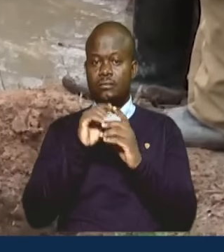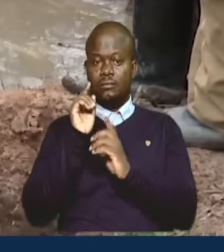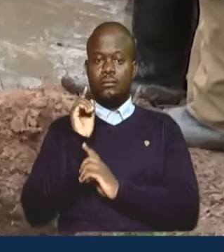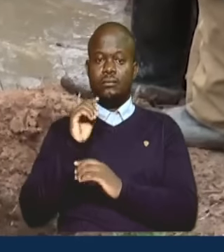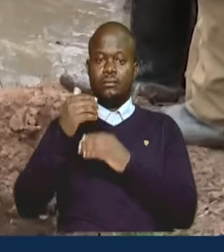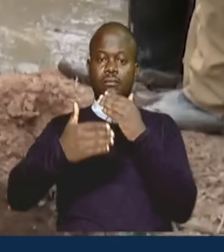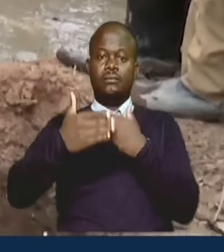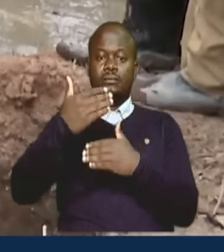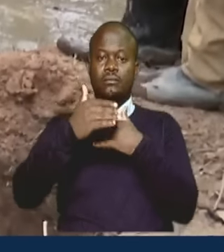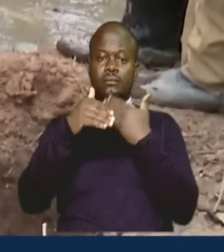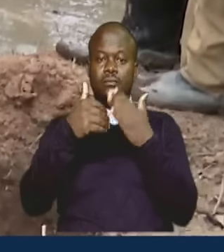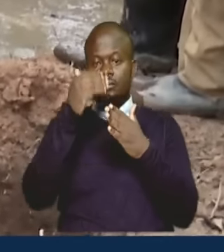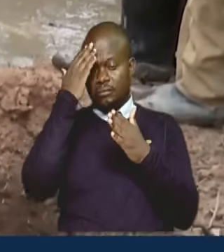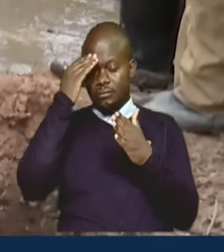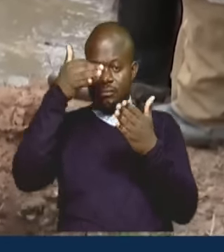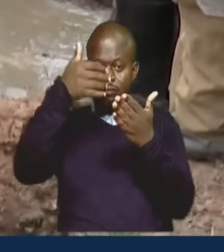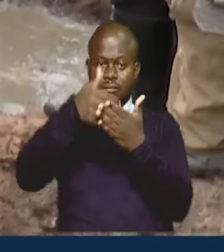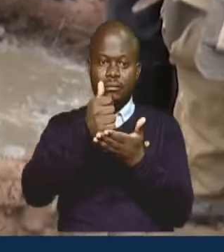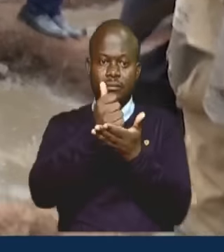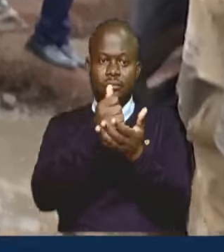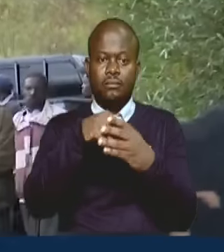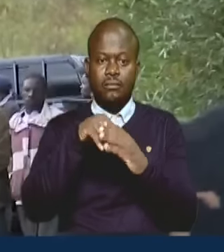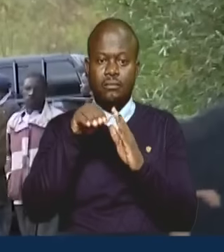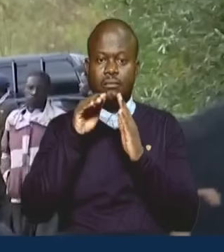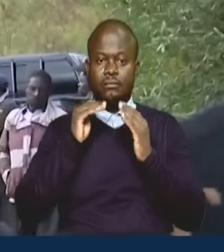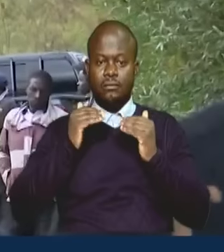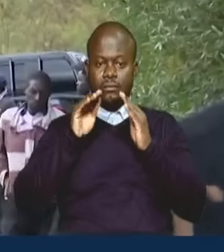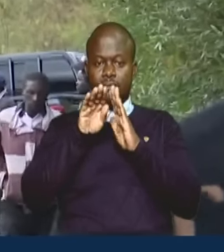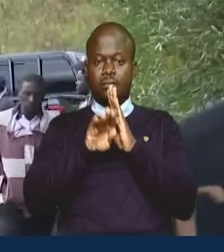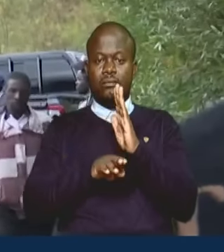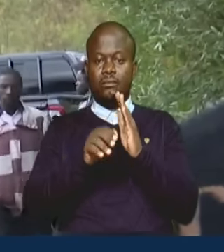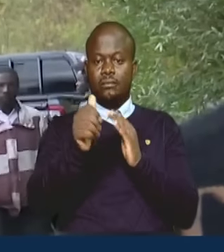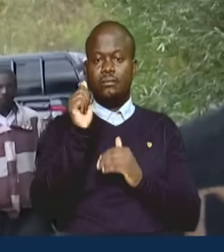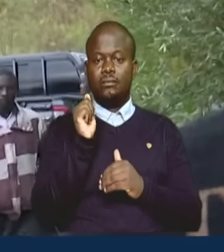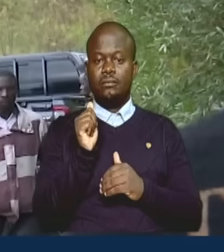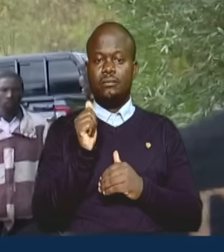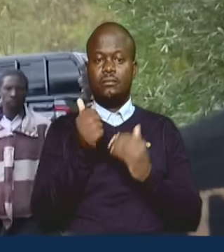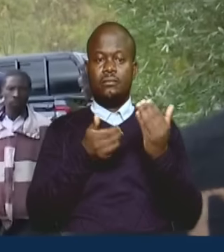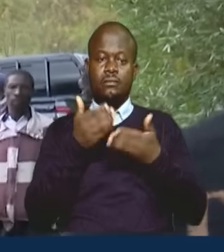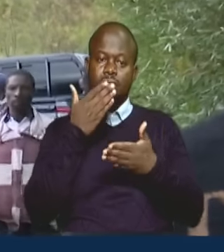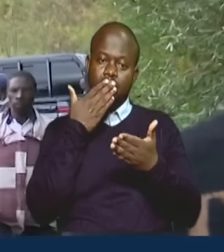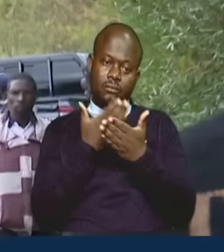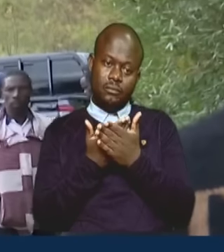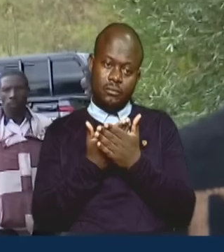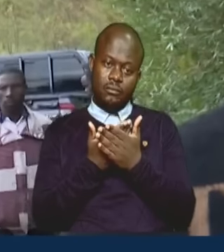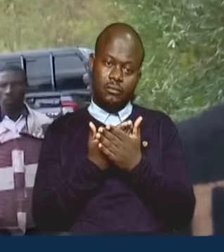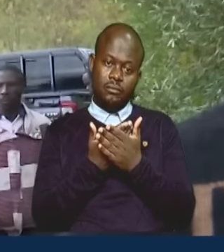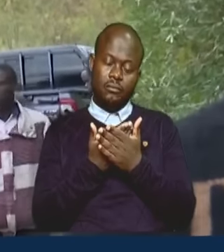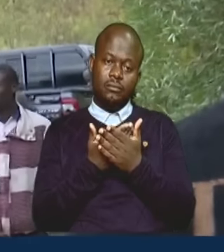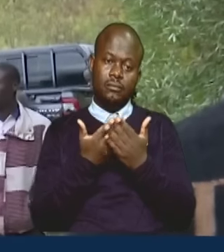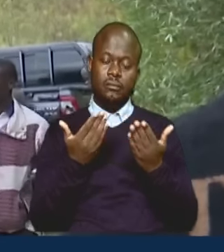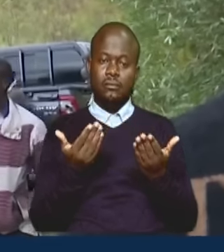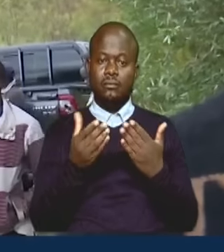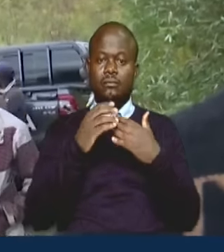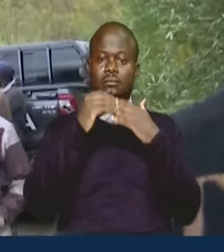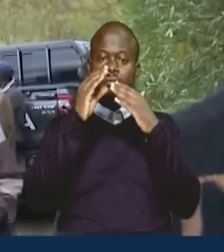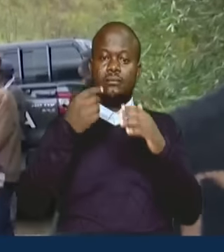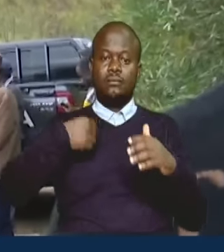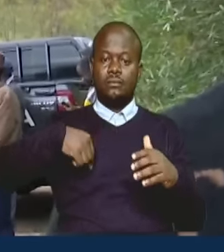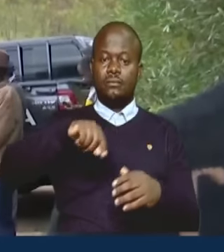zababaye hafi kugera no kubafasha mu gushyingura ababo. Ni ukuri twabyakiriye neza, abayobozi